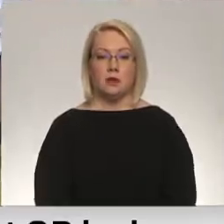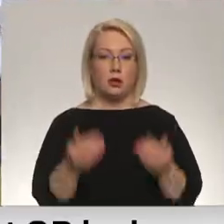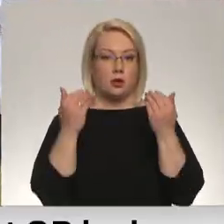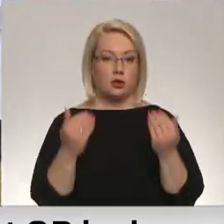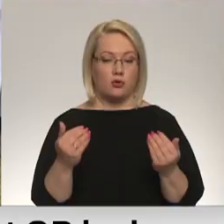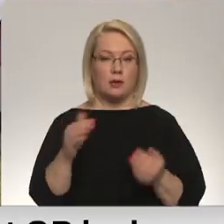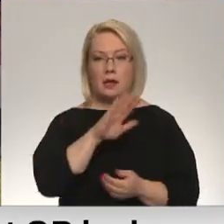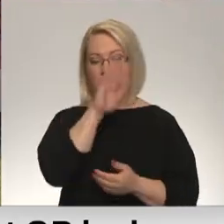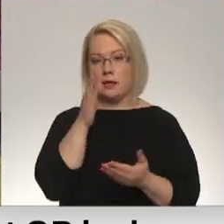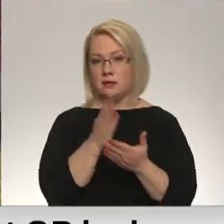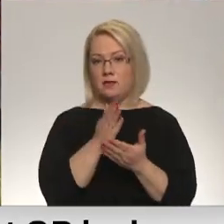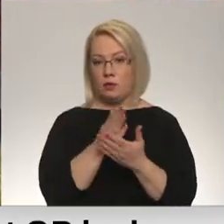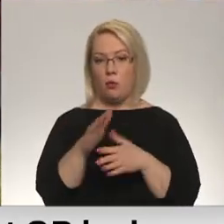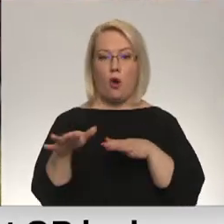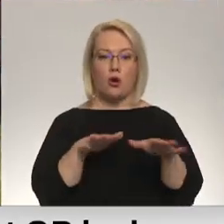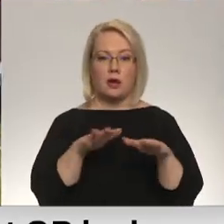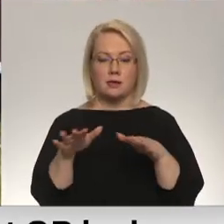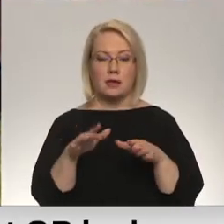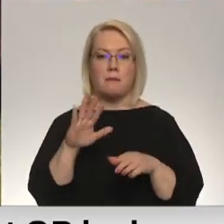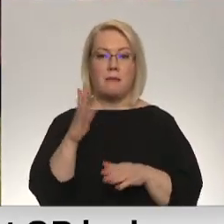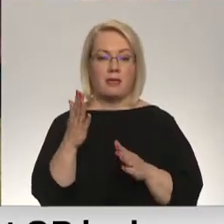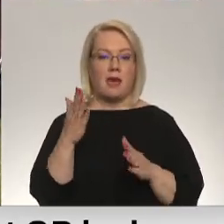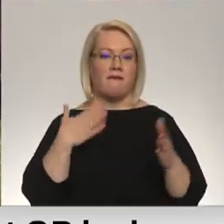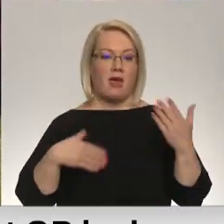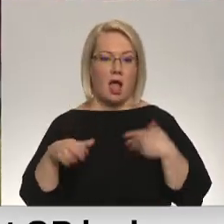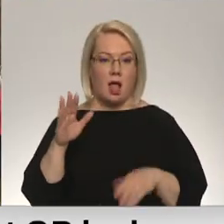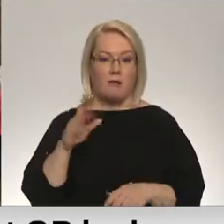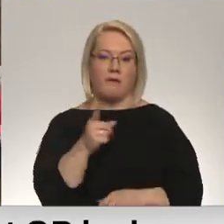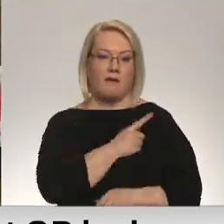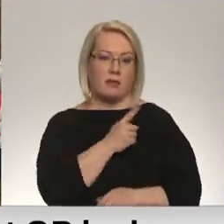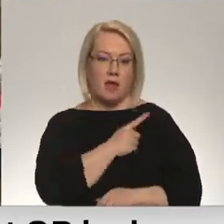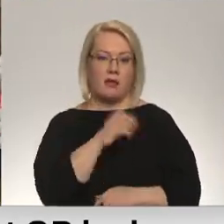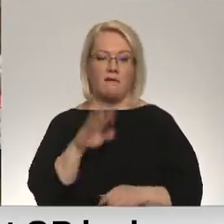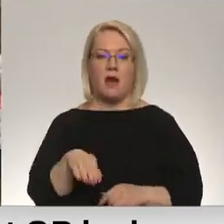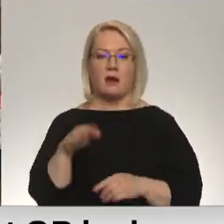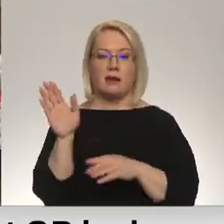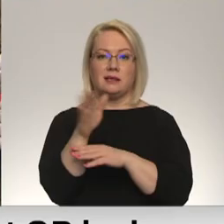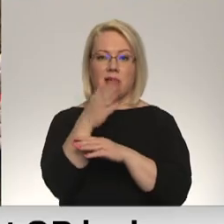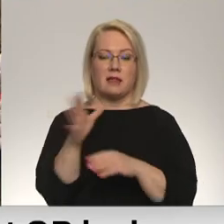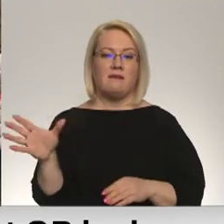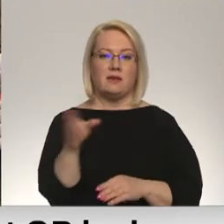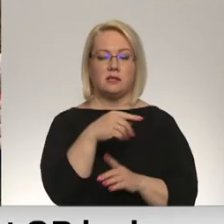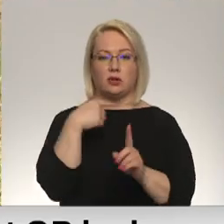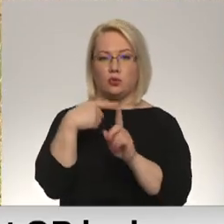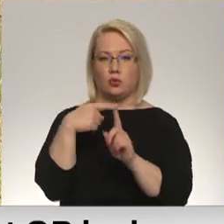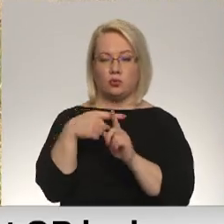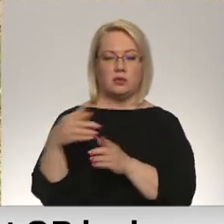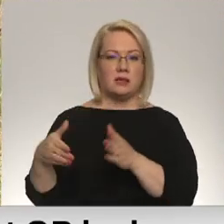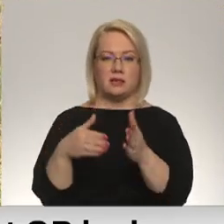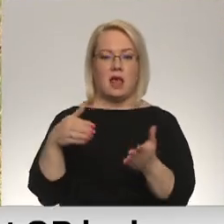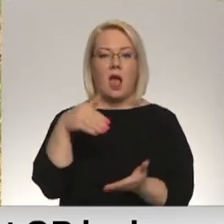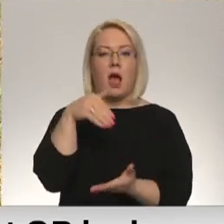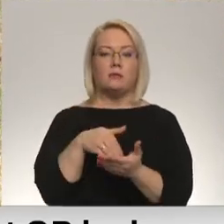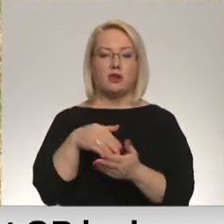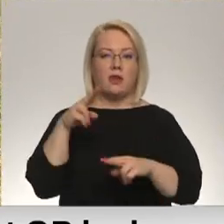Šodien dienas vidū organizēti, bet ja ir vēlme arī vienatnē, iespējams izstaigāt visas krusta ceļa apstāšanās vietas